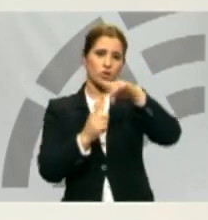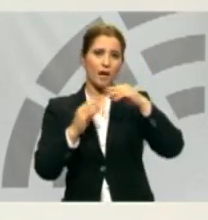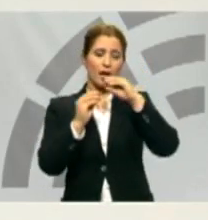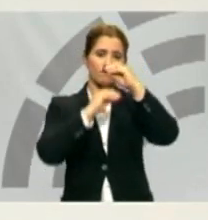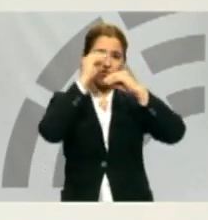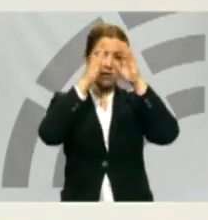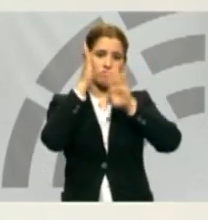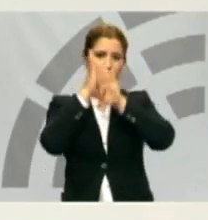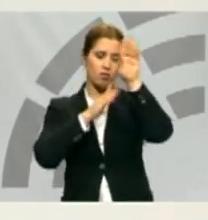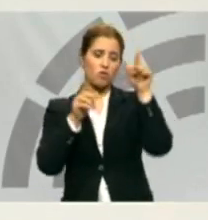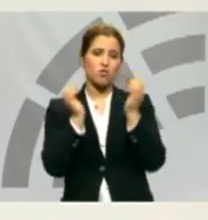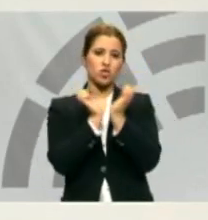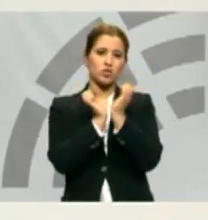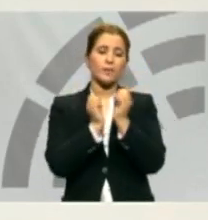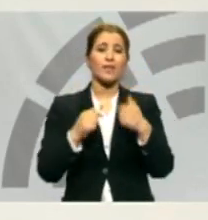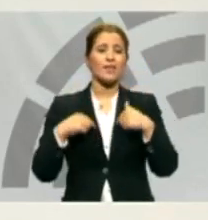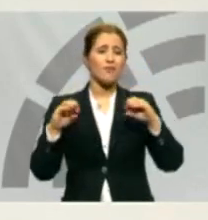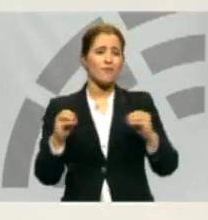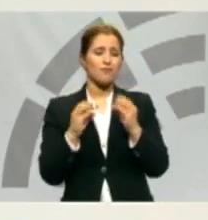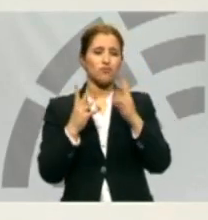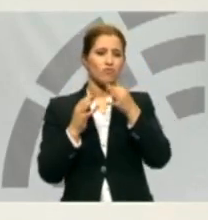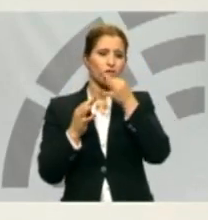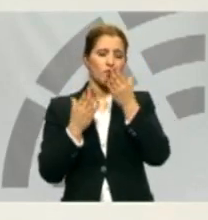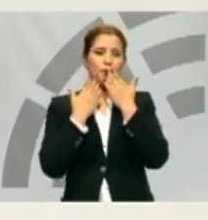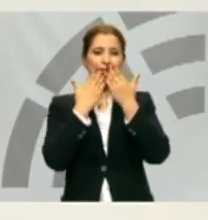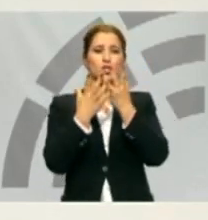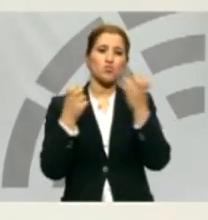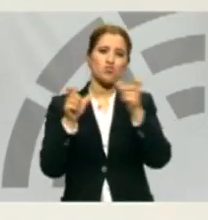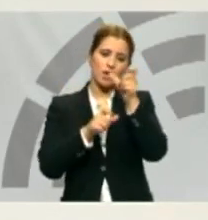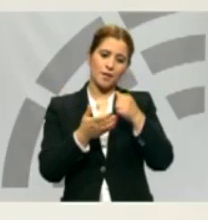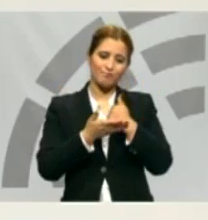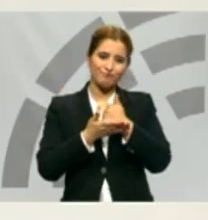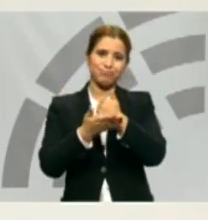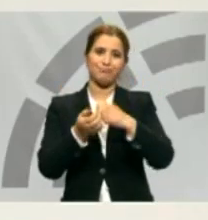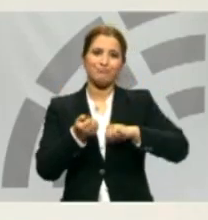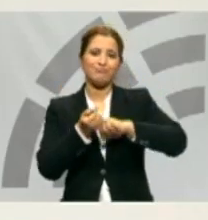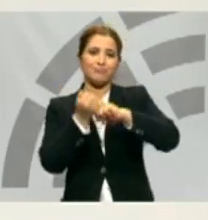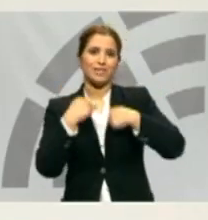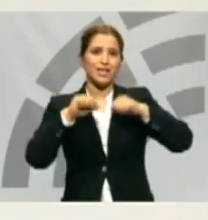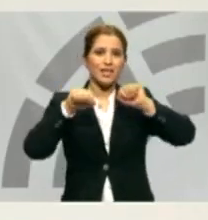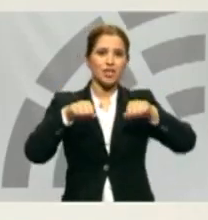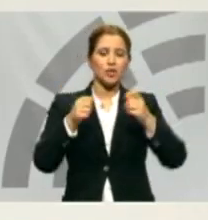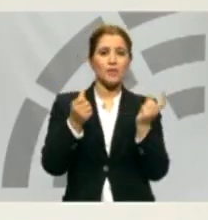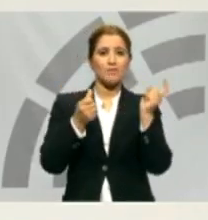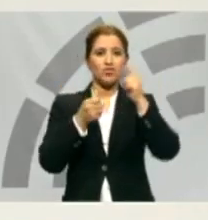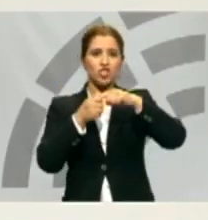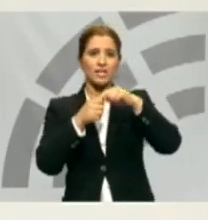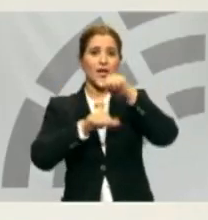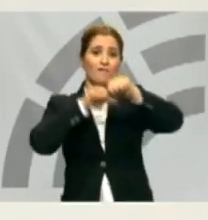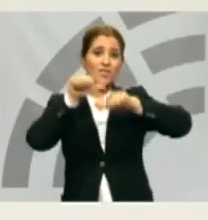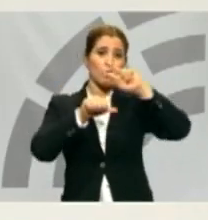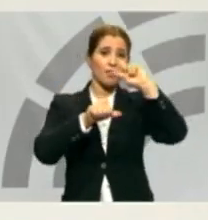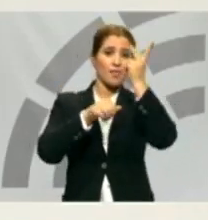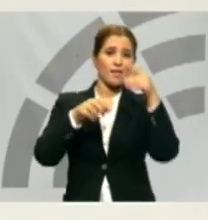المحليه والشان الاجتماعي في البدايه نحب نشكر الناس اللي يدعموني وسندوني باصواتهم متمكنه للدور الثاني من